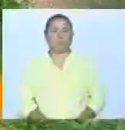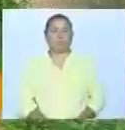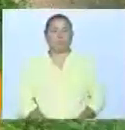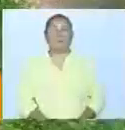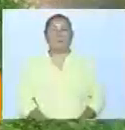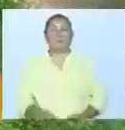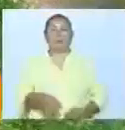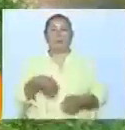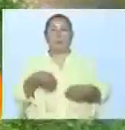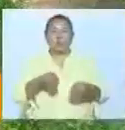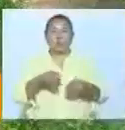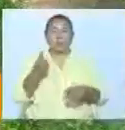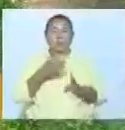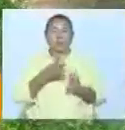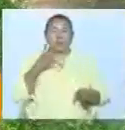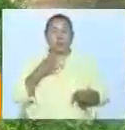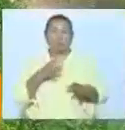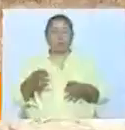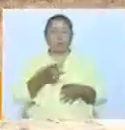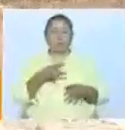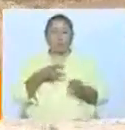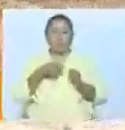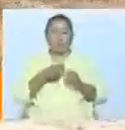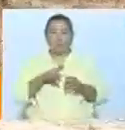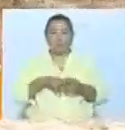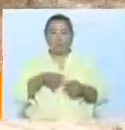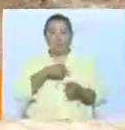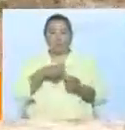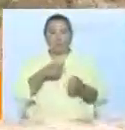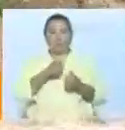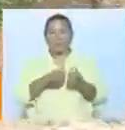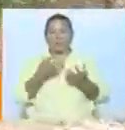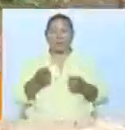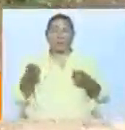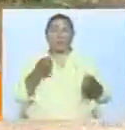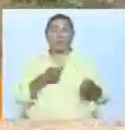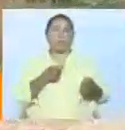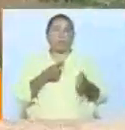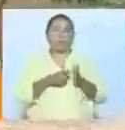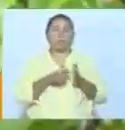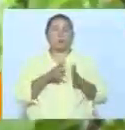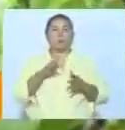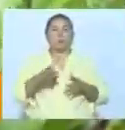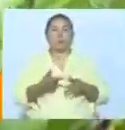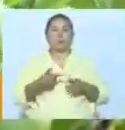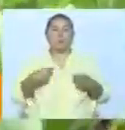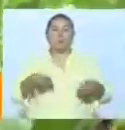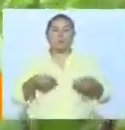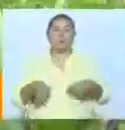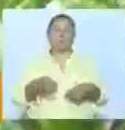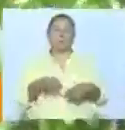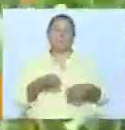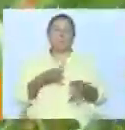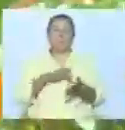урожай идёт на реализацию в первую очередь по району после чего предприниматель ежедневно доставляет порядка 700 кг продукции в областной